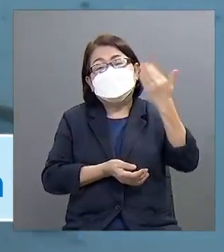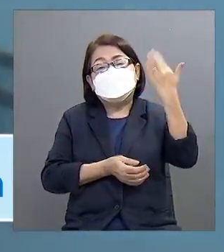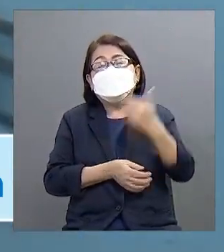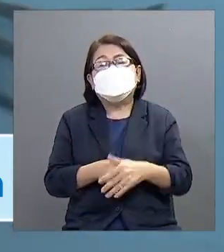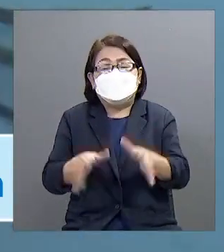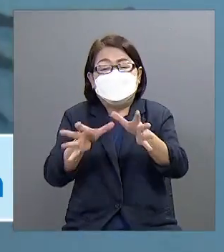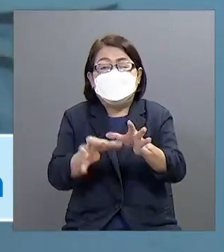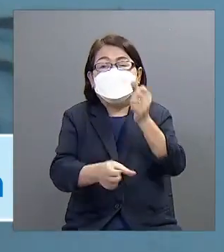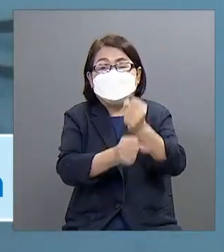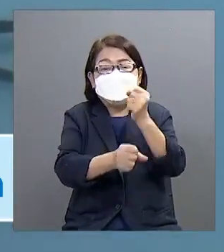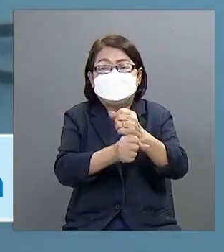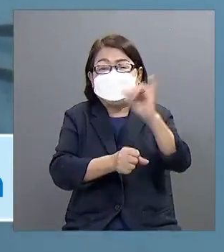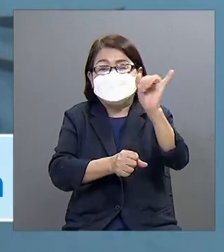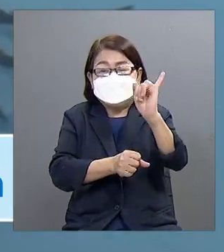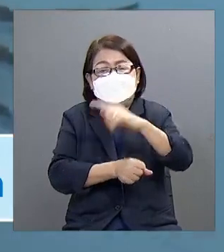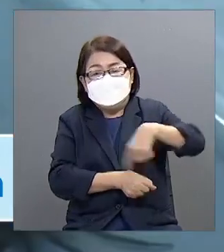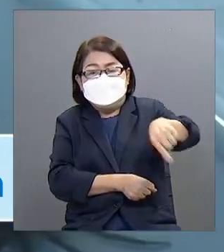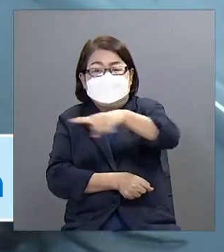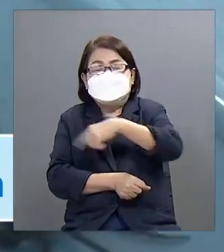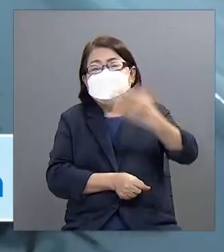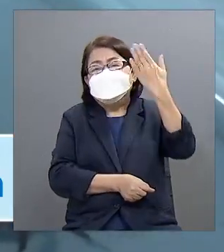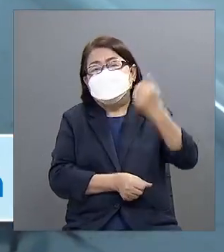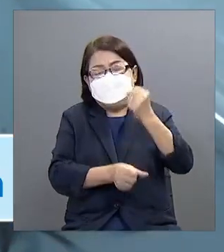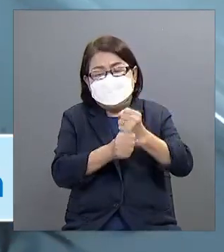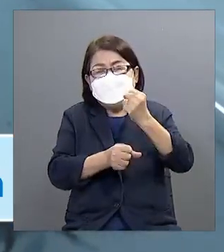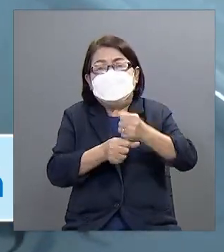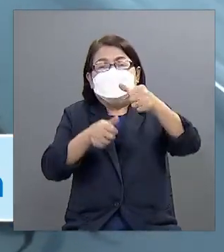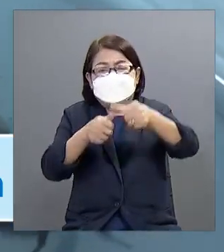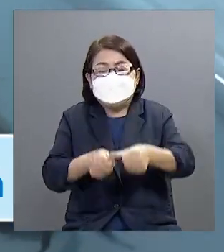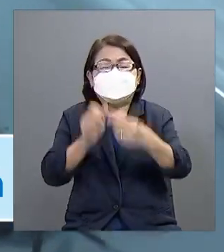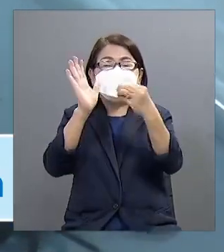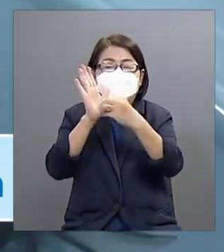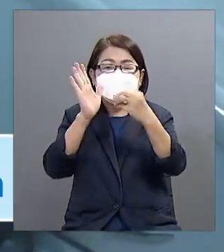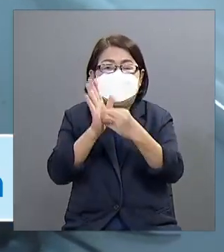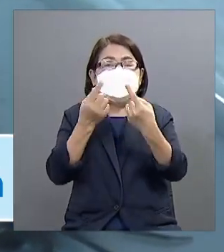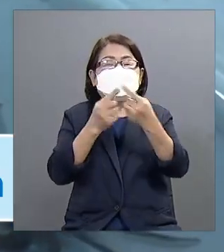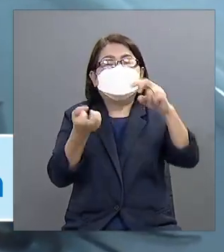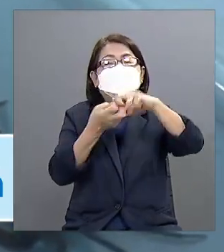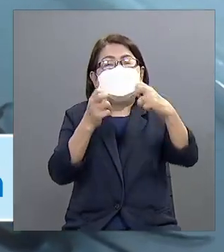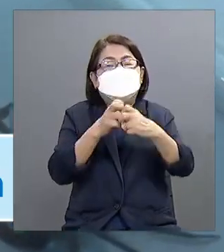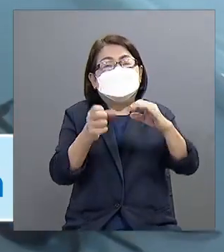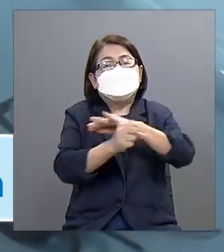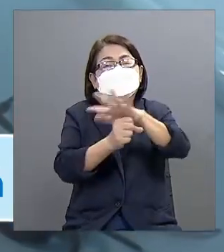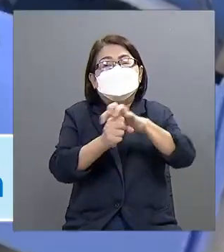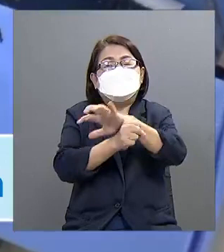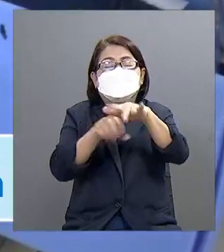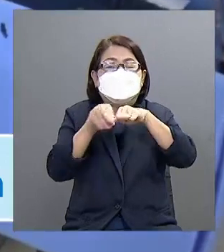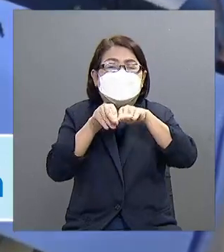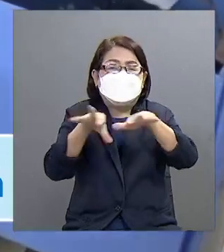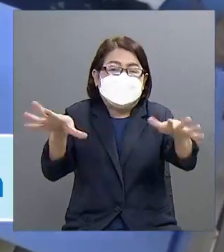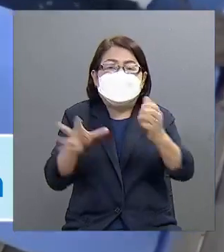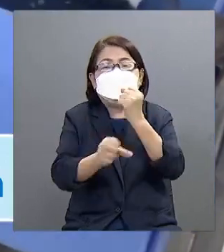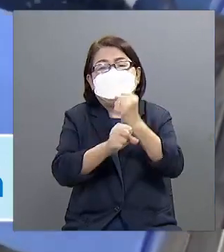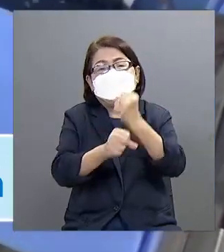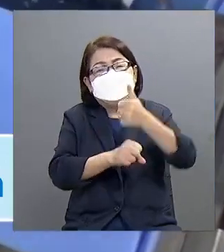ที่อยู่ในทีมเนี้ยเคยทำงานประจำอยู่ที่กรุงเทพมหานครแหละแต่โควิด19ครับทำให้เข็มทิศชีวิตมันต้องเปลี่ยนไปครับตัดสินใจเดินท